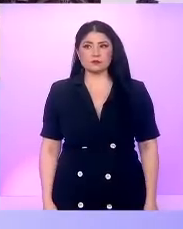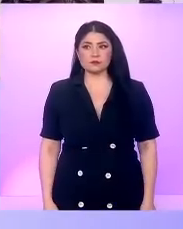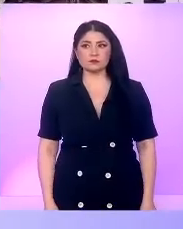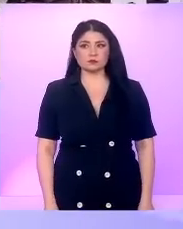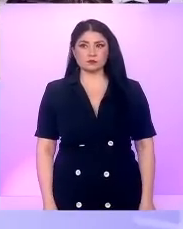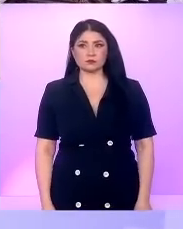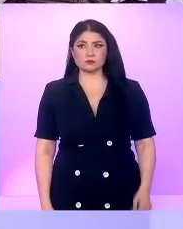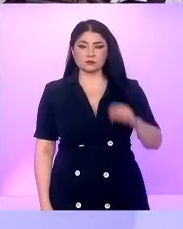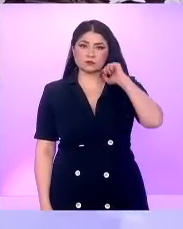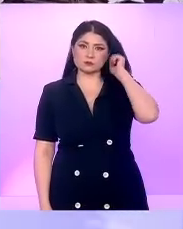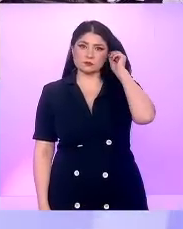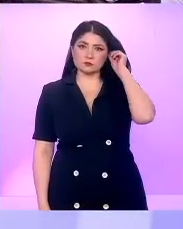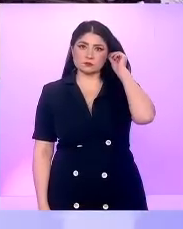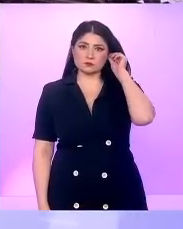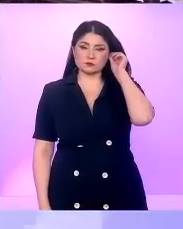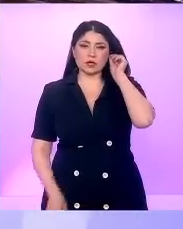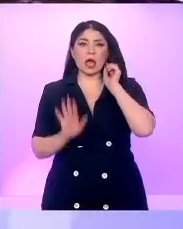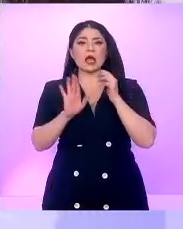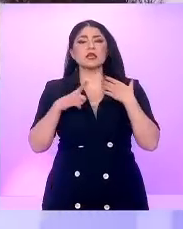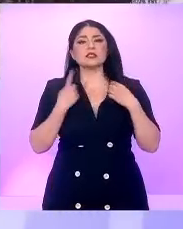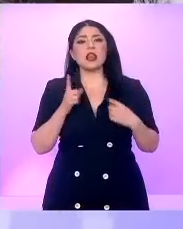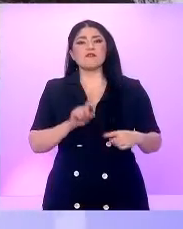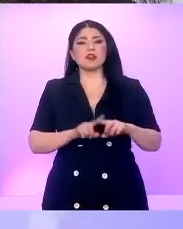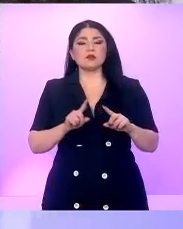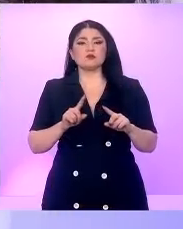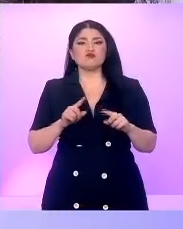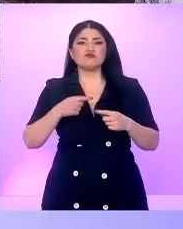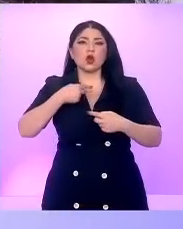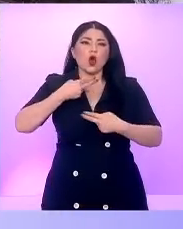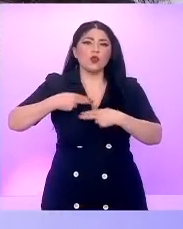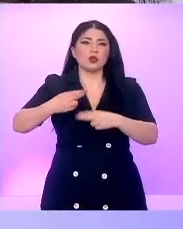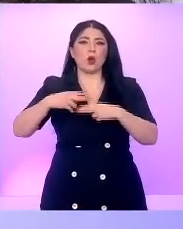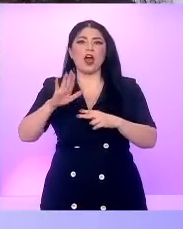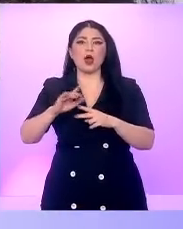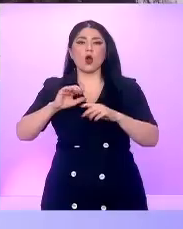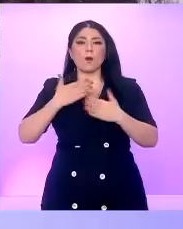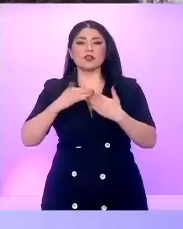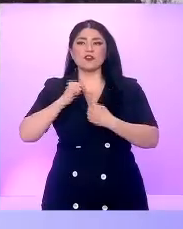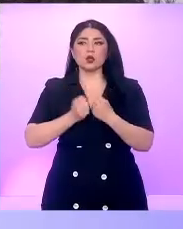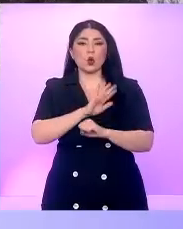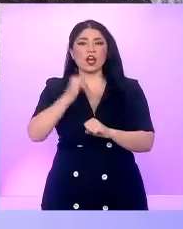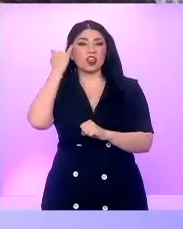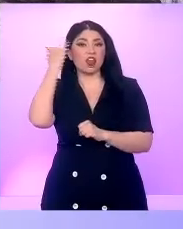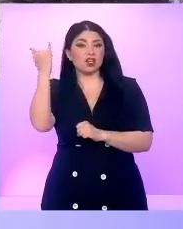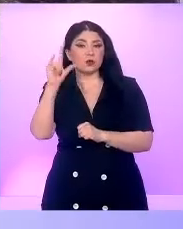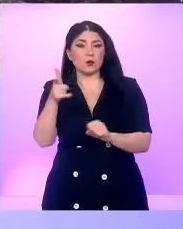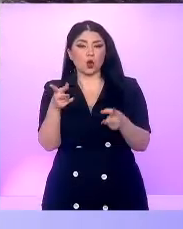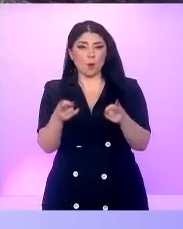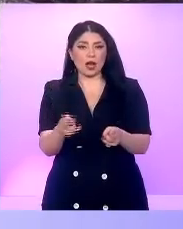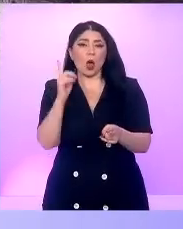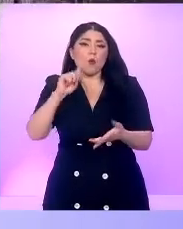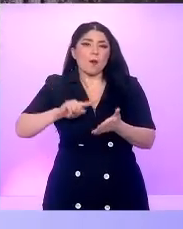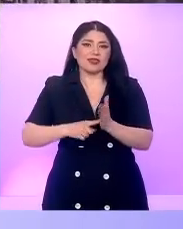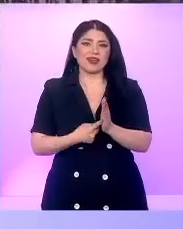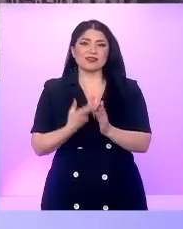Da, bun, asta este o spirală a violenței pe care doar cei inteligenți o pot stopa la un moment dat,